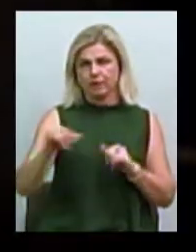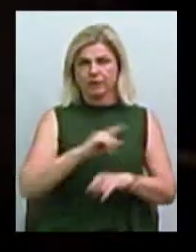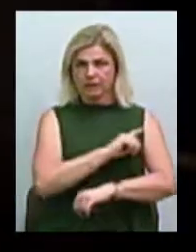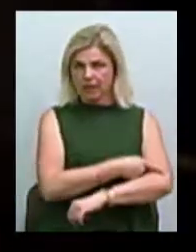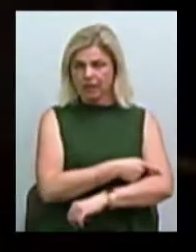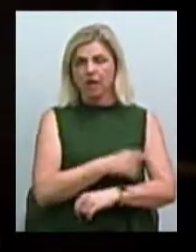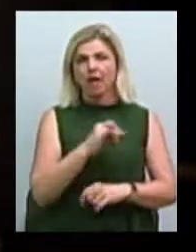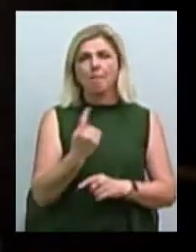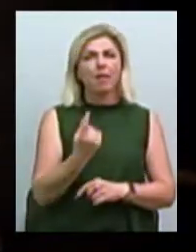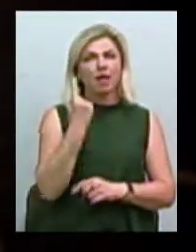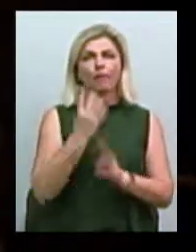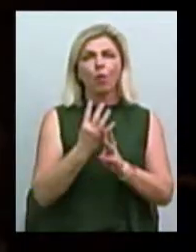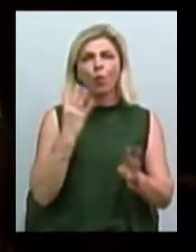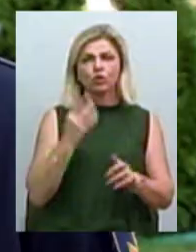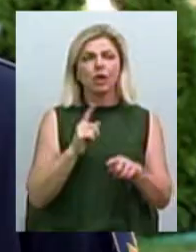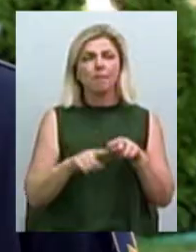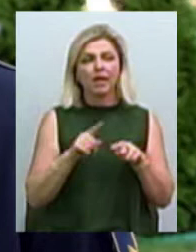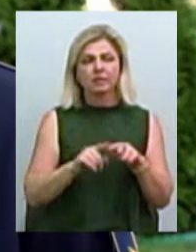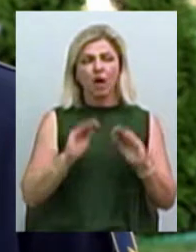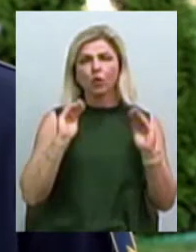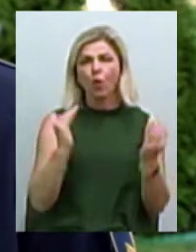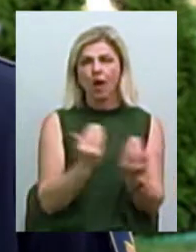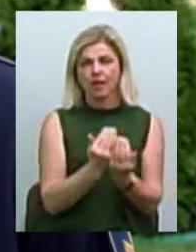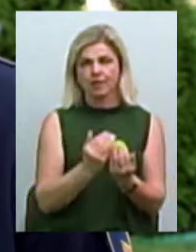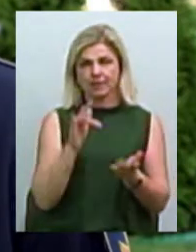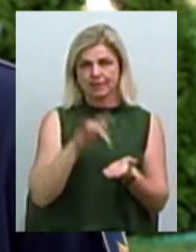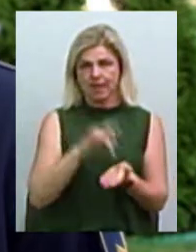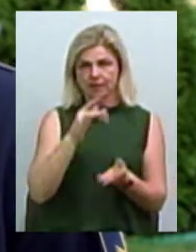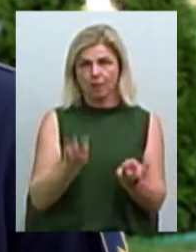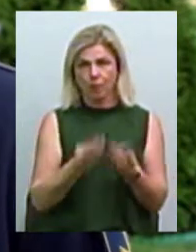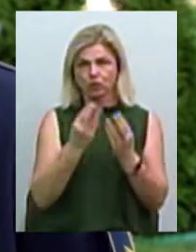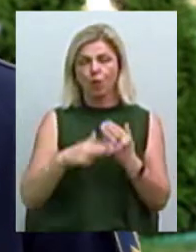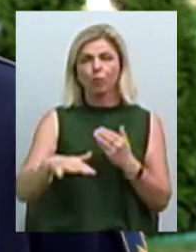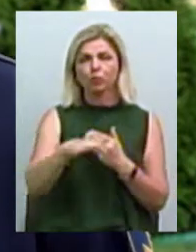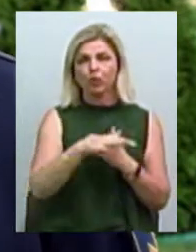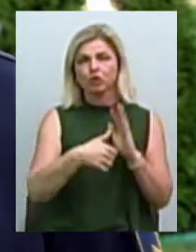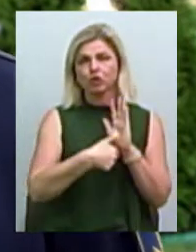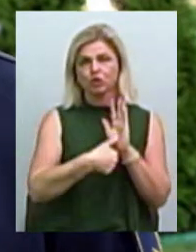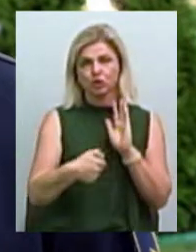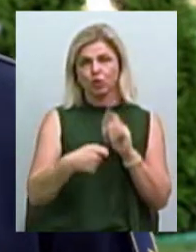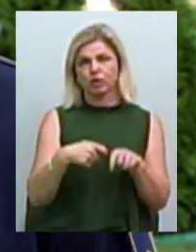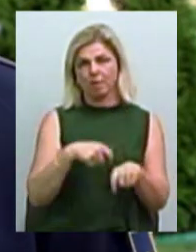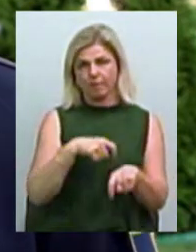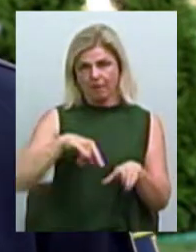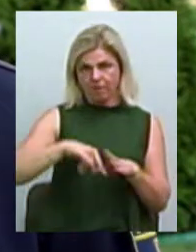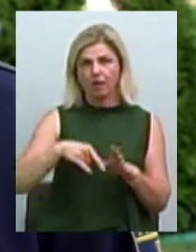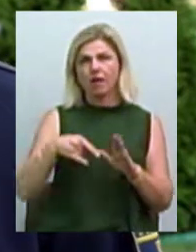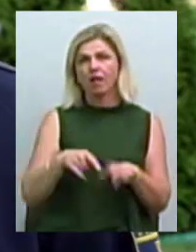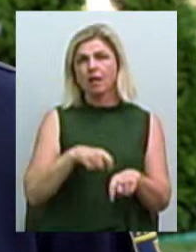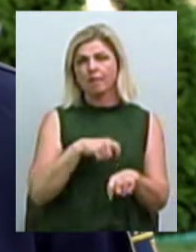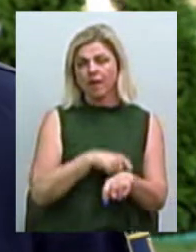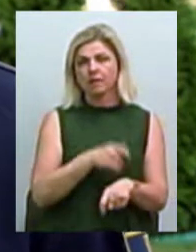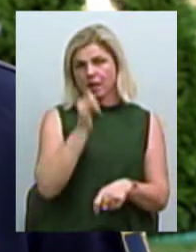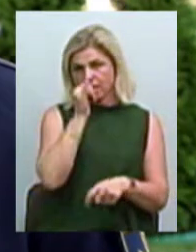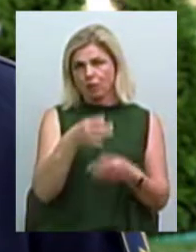задача рятувальників полягала у швидкій локалізації епіцентру пожежі, площа якої досягла 600 метрів квадратних, та